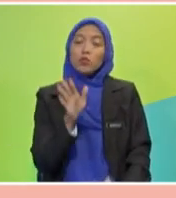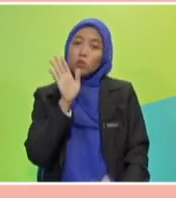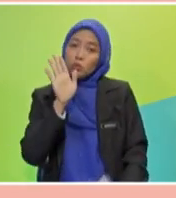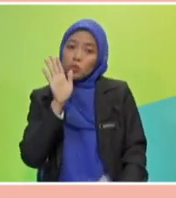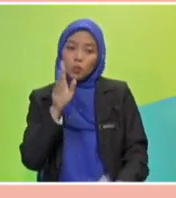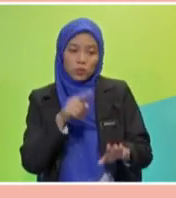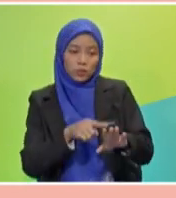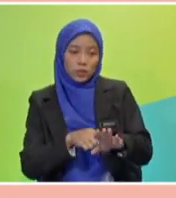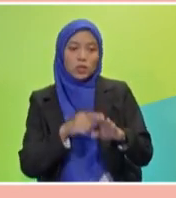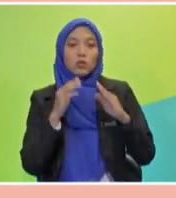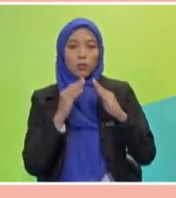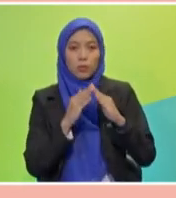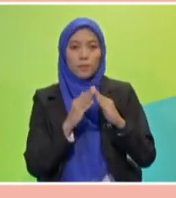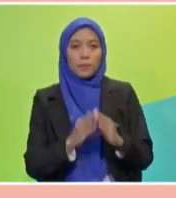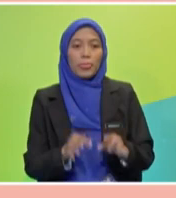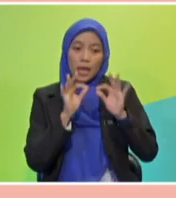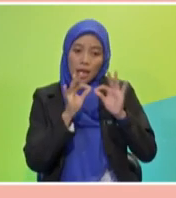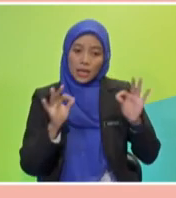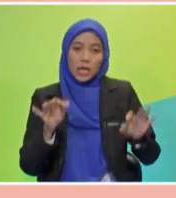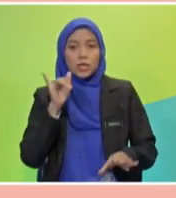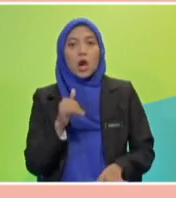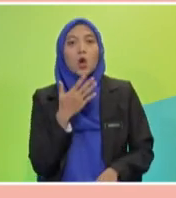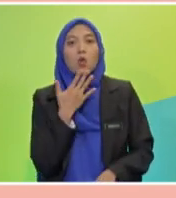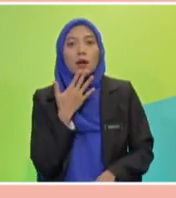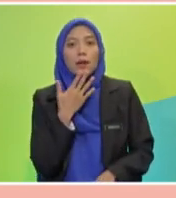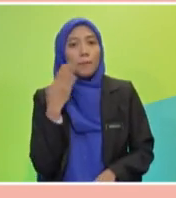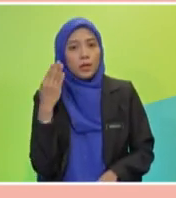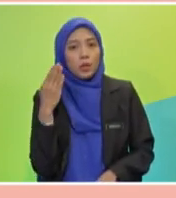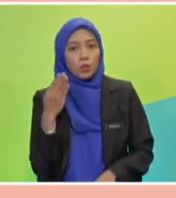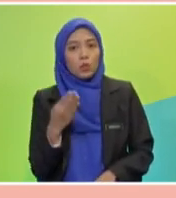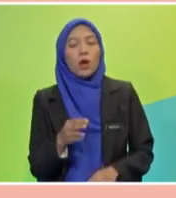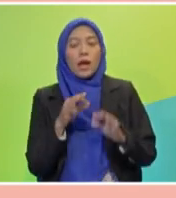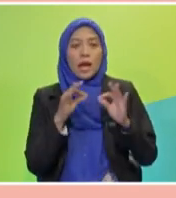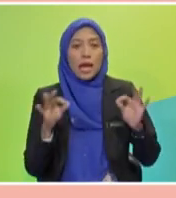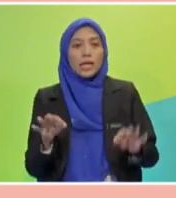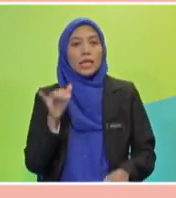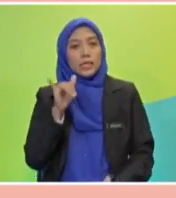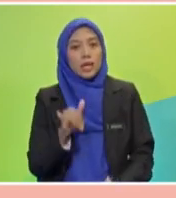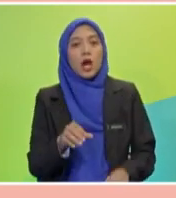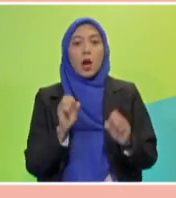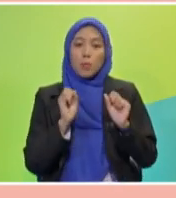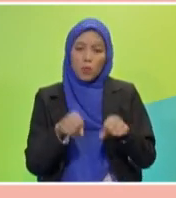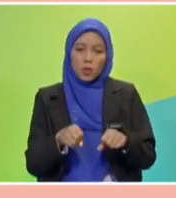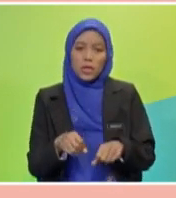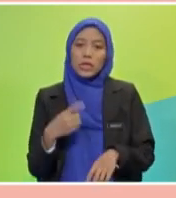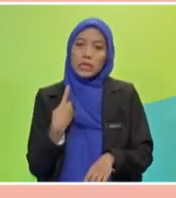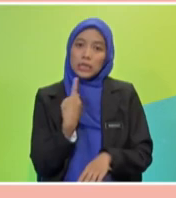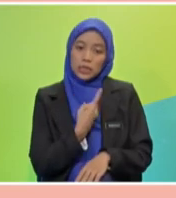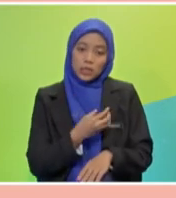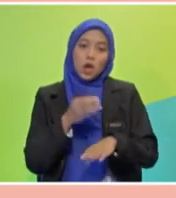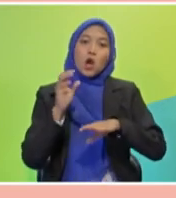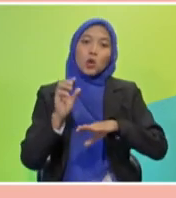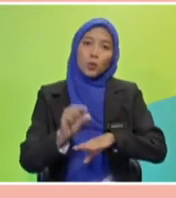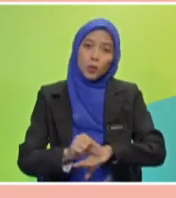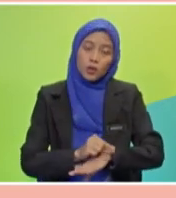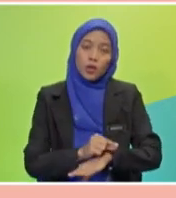cikgu warnakan dengan warna biru merupakan ayat cadangan yang sesuai untuk dijadikan respons